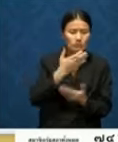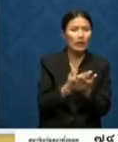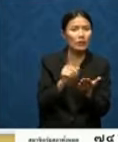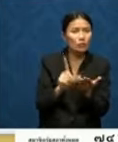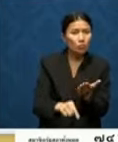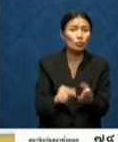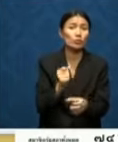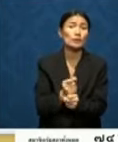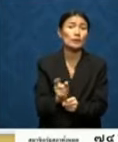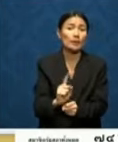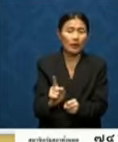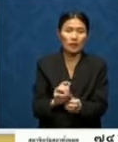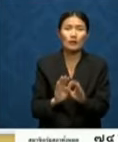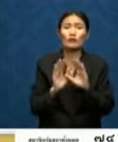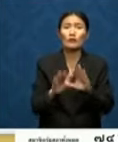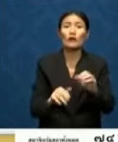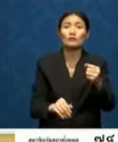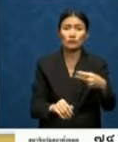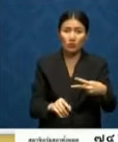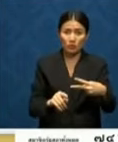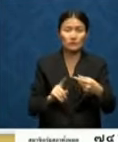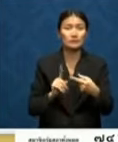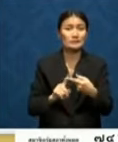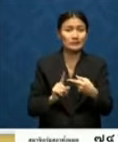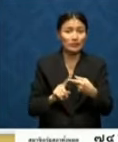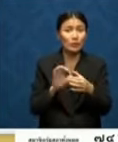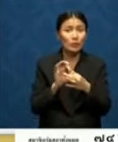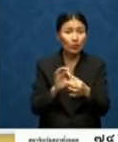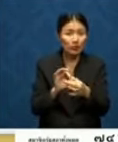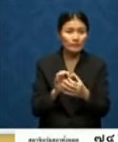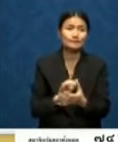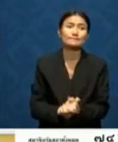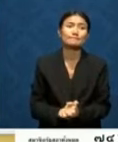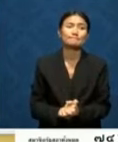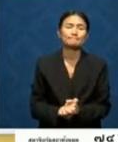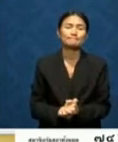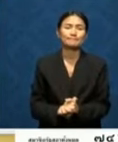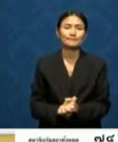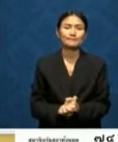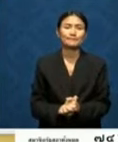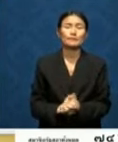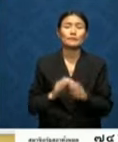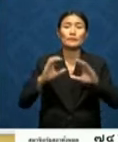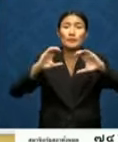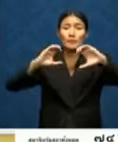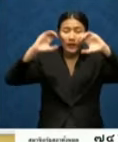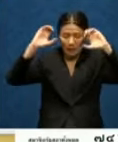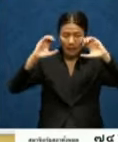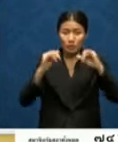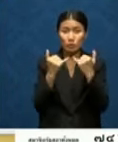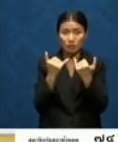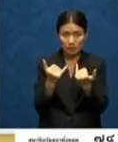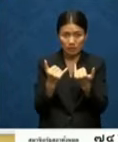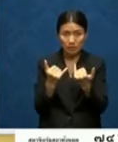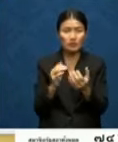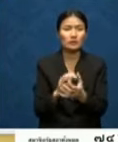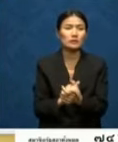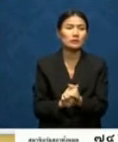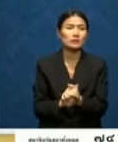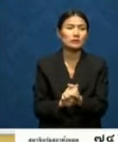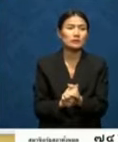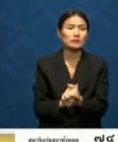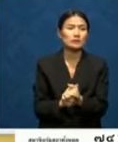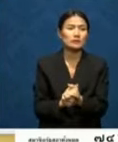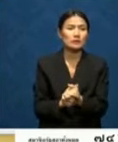ฝากไว้ 2เรื่องสิ่งสุดท้ายที่ผมกังวลนะครับขอเวลานิดนึงนะครับเรื่องที่รัฐบาลท่านนายกครับท่าน